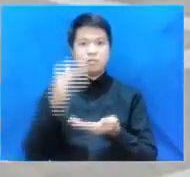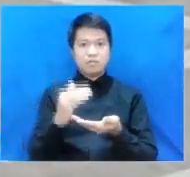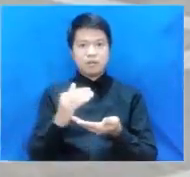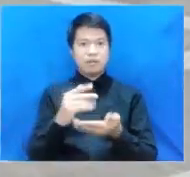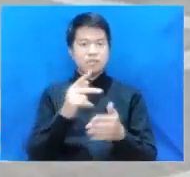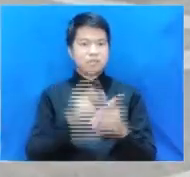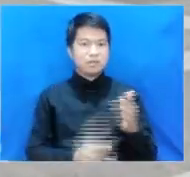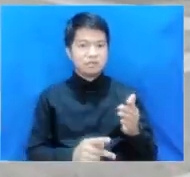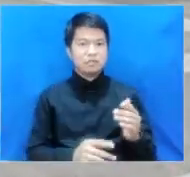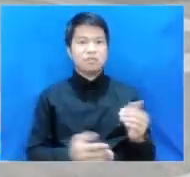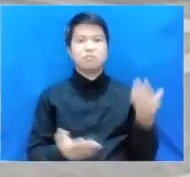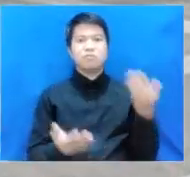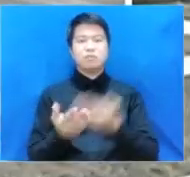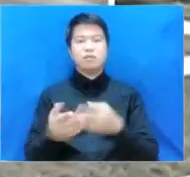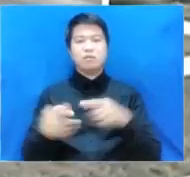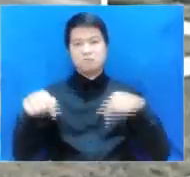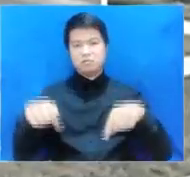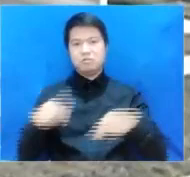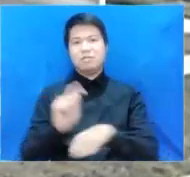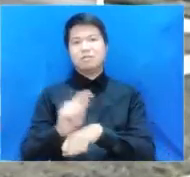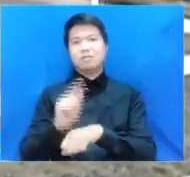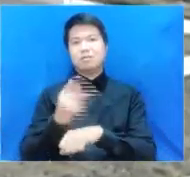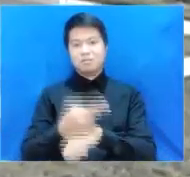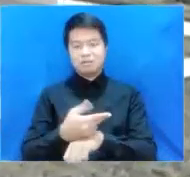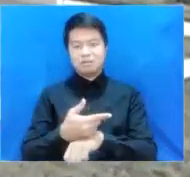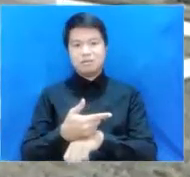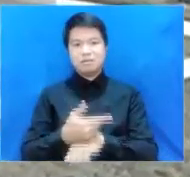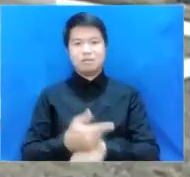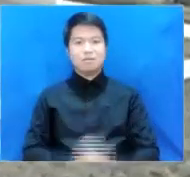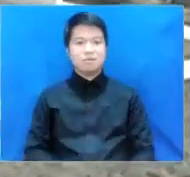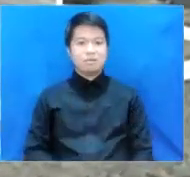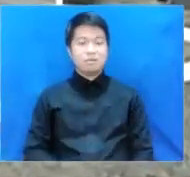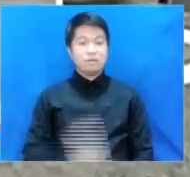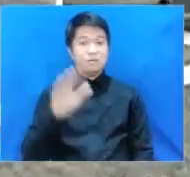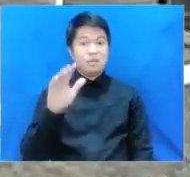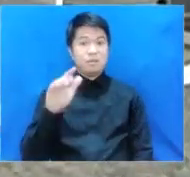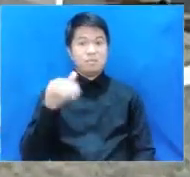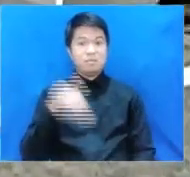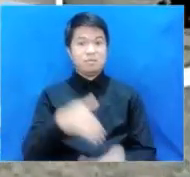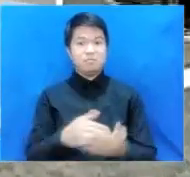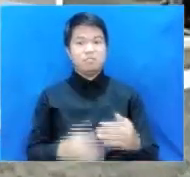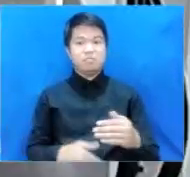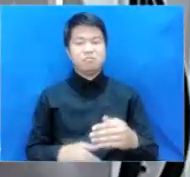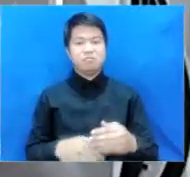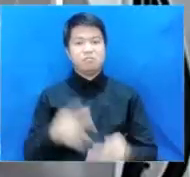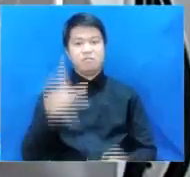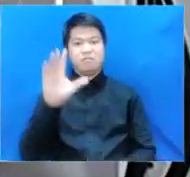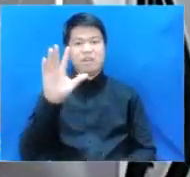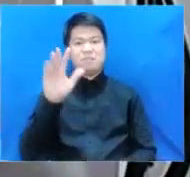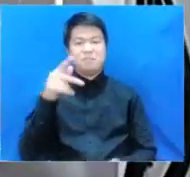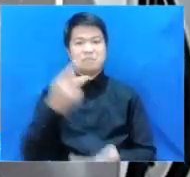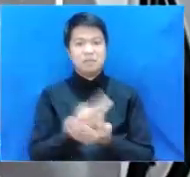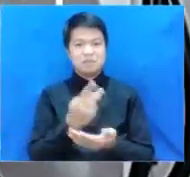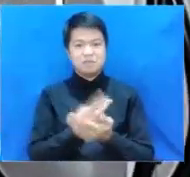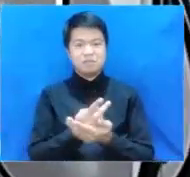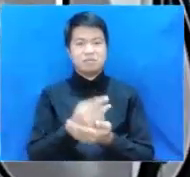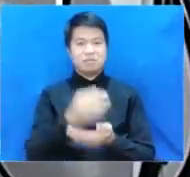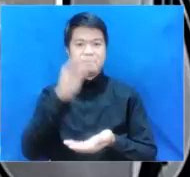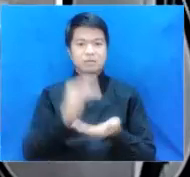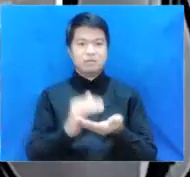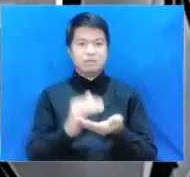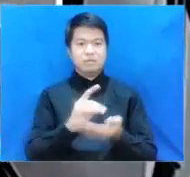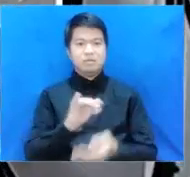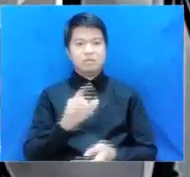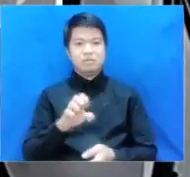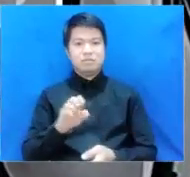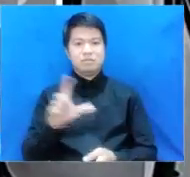pumunta. Halos 6 na piso ang itinapyas ng Petrogas sa kada litro ng kanilang diesel. Mahigit 3 piso naman